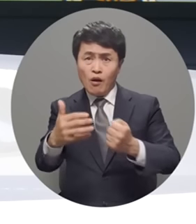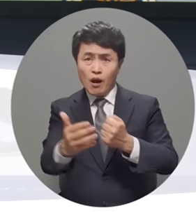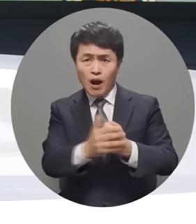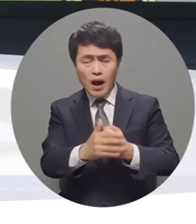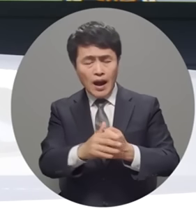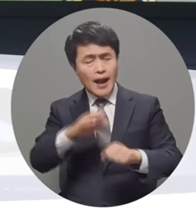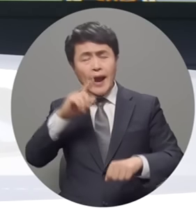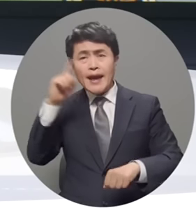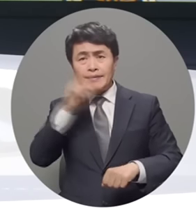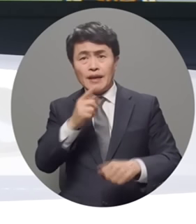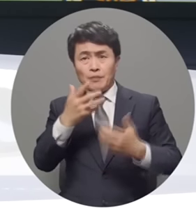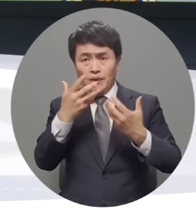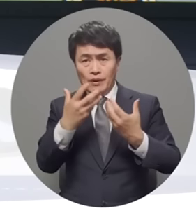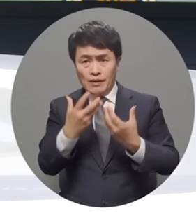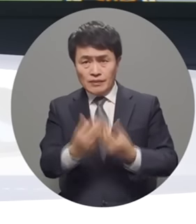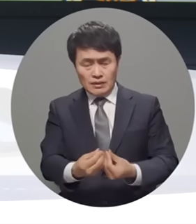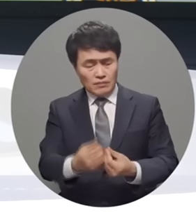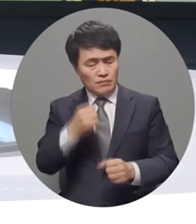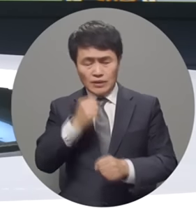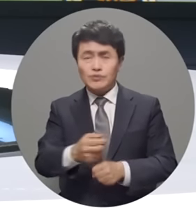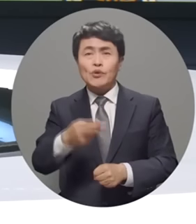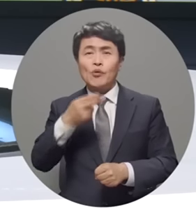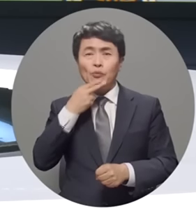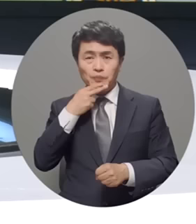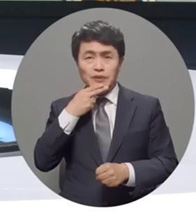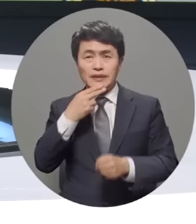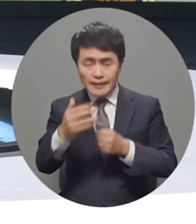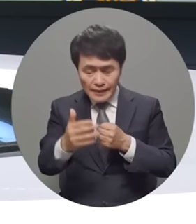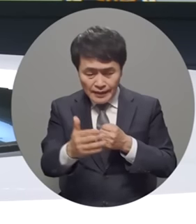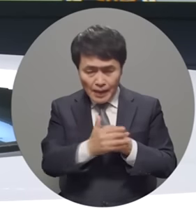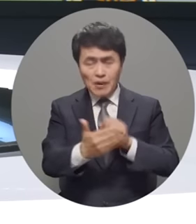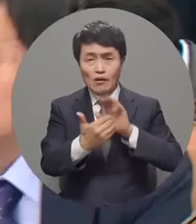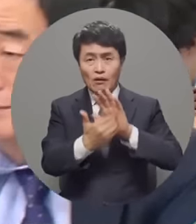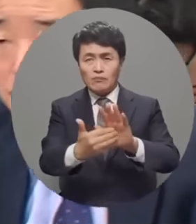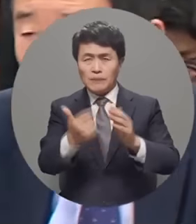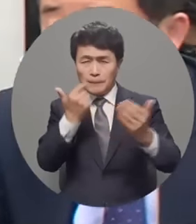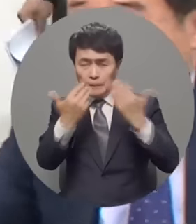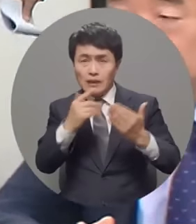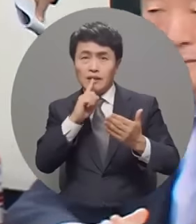거부권 행사 방침을 분명히 하고 있습니다. 김민형 기자의 보도입니다.